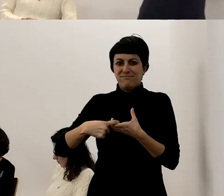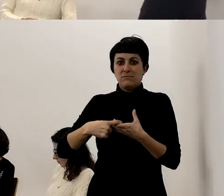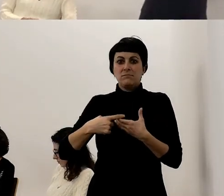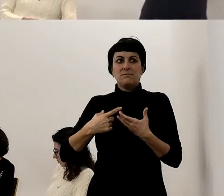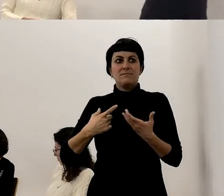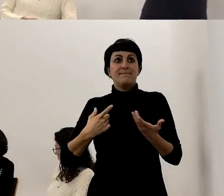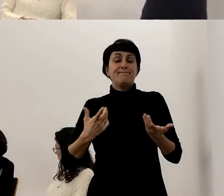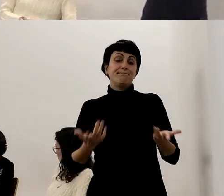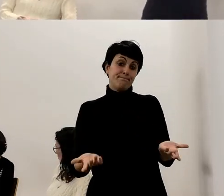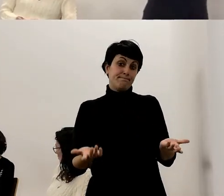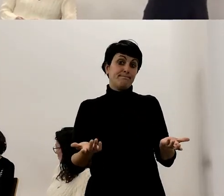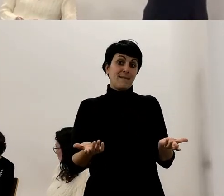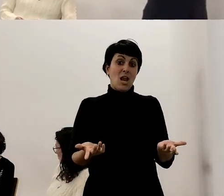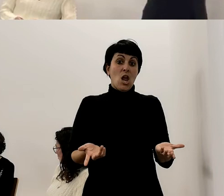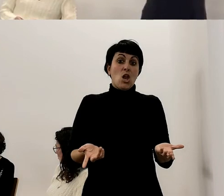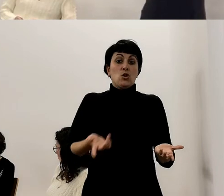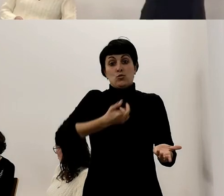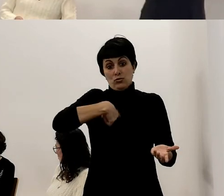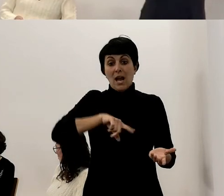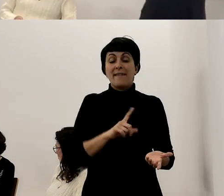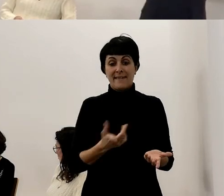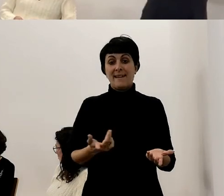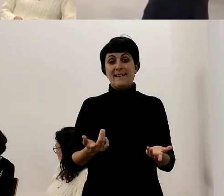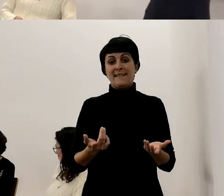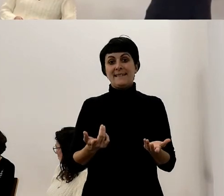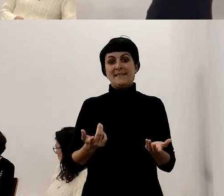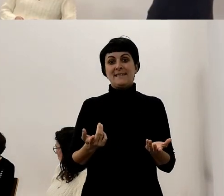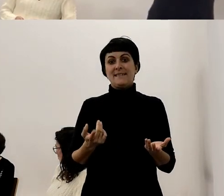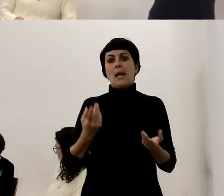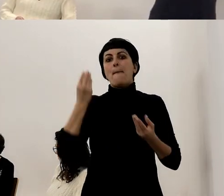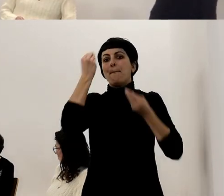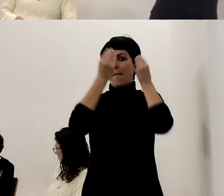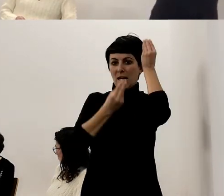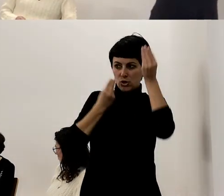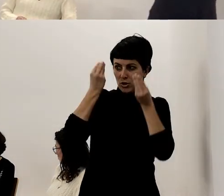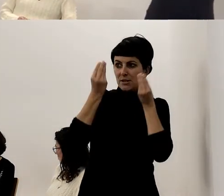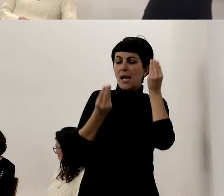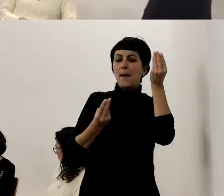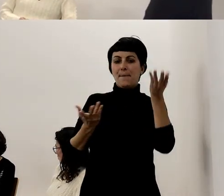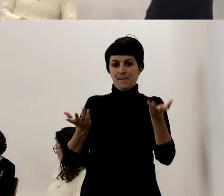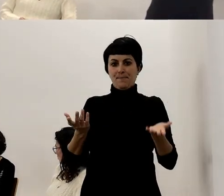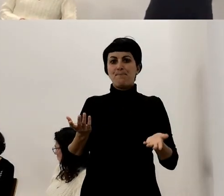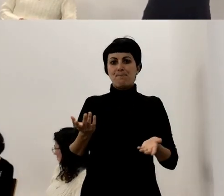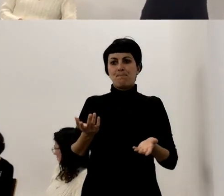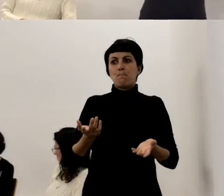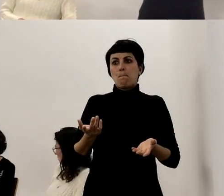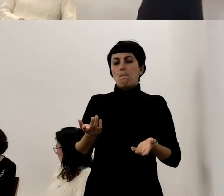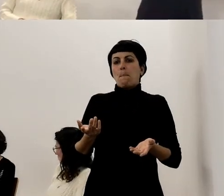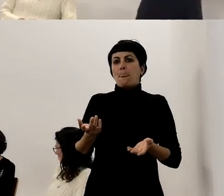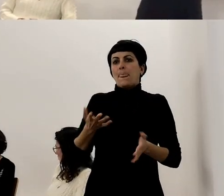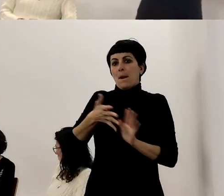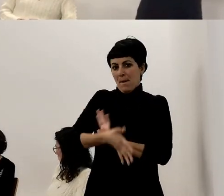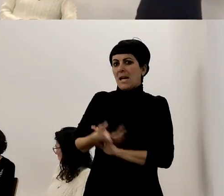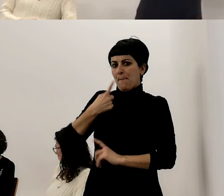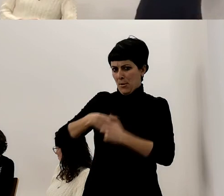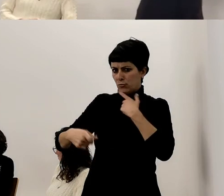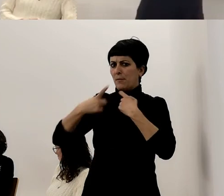tal. A veure, és una cosa que també ens pregunten molt i de